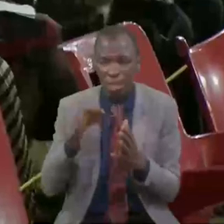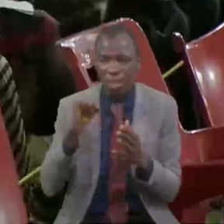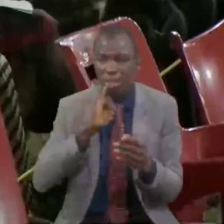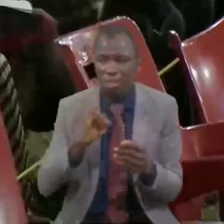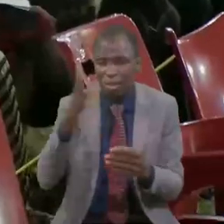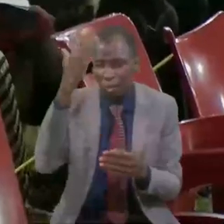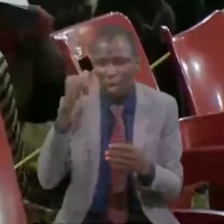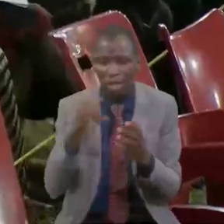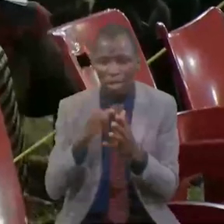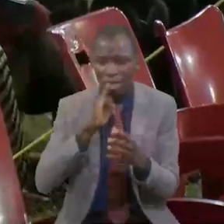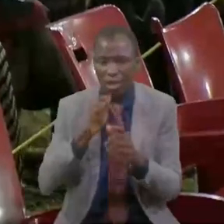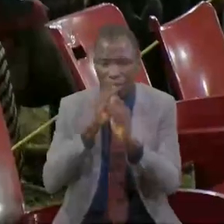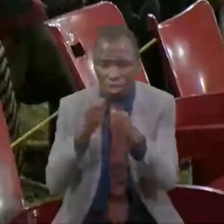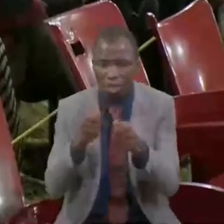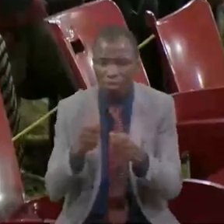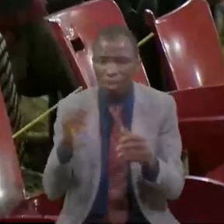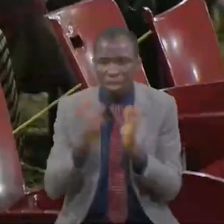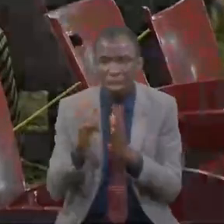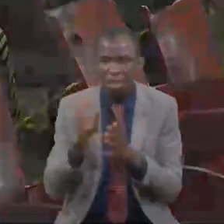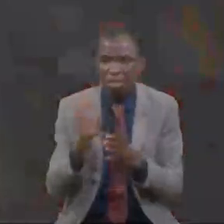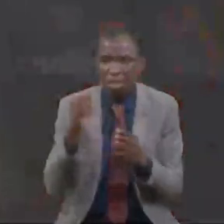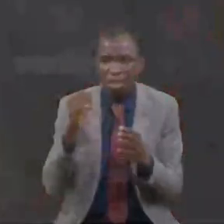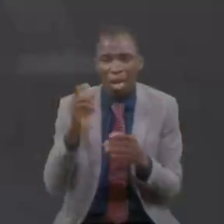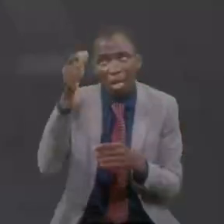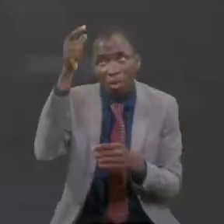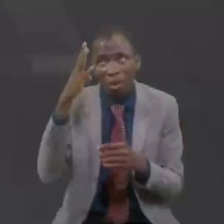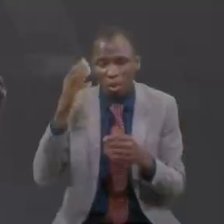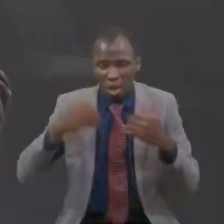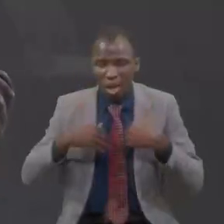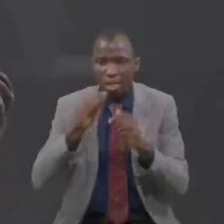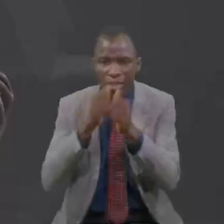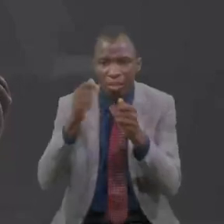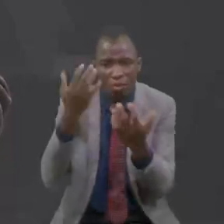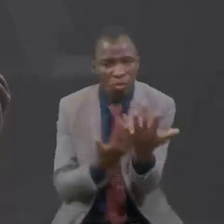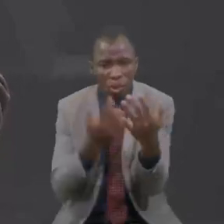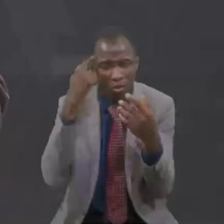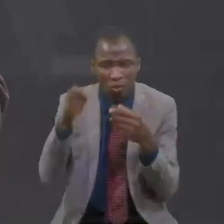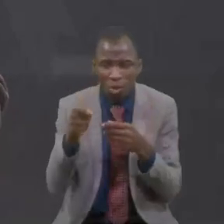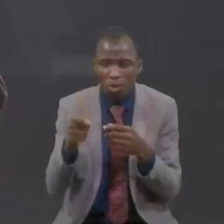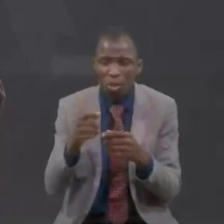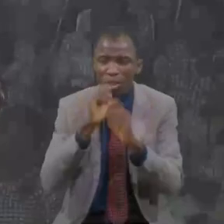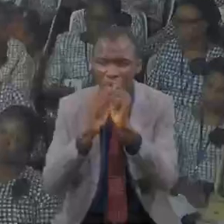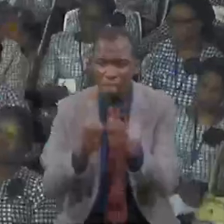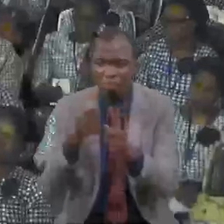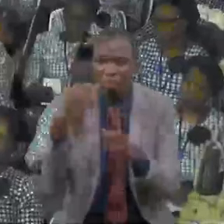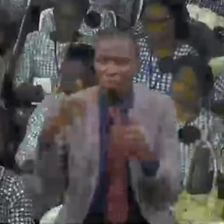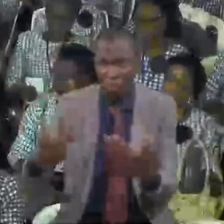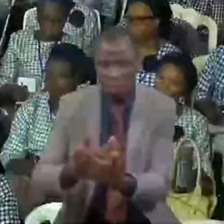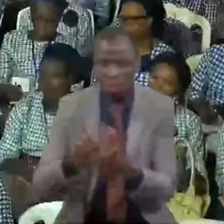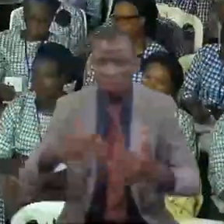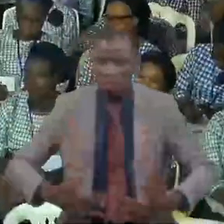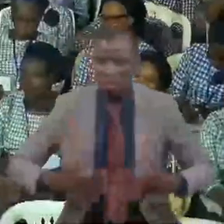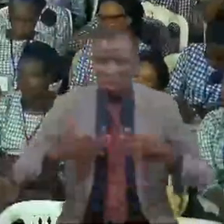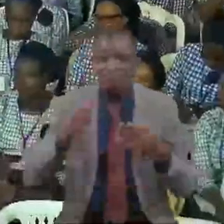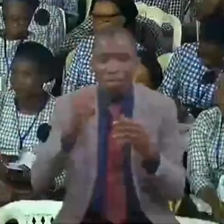don et Dieu a un don qui vous attend le don de la nouvelle